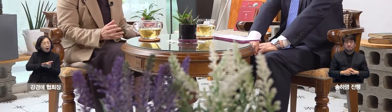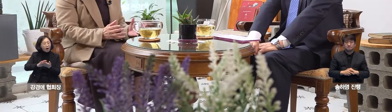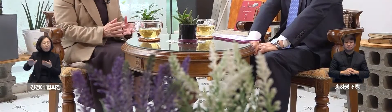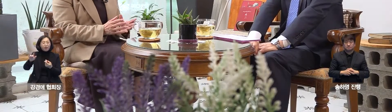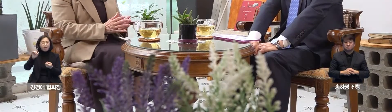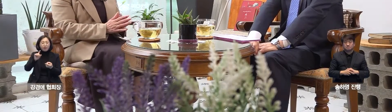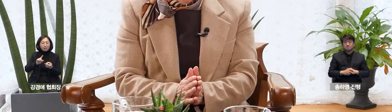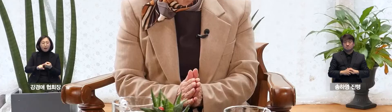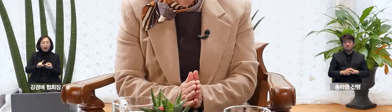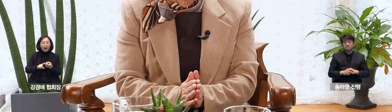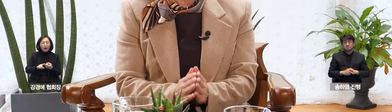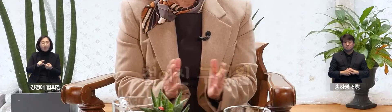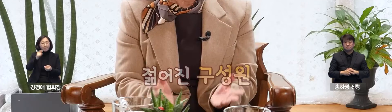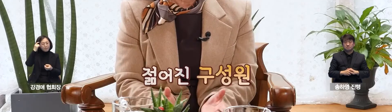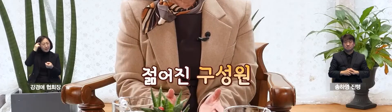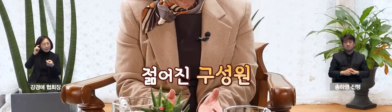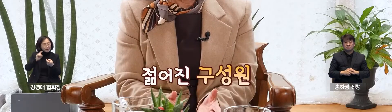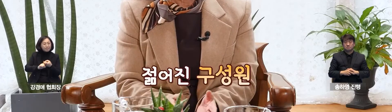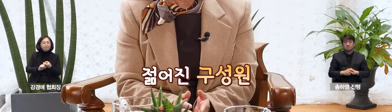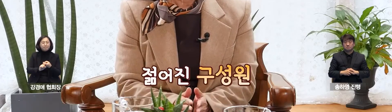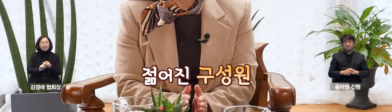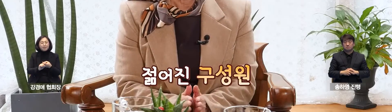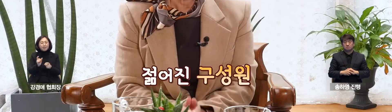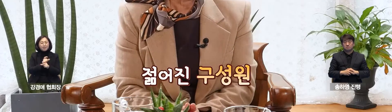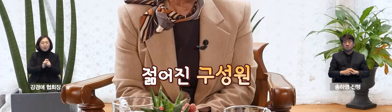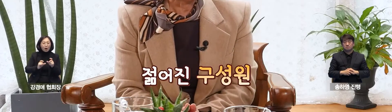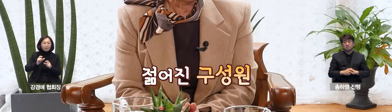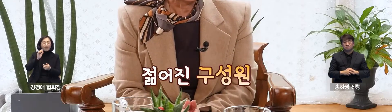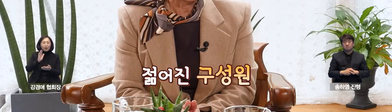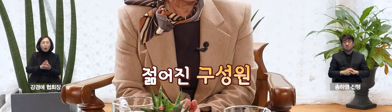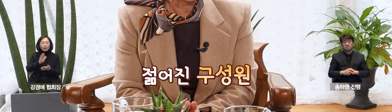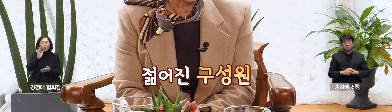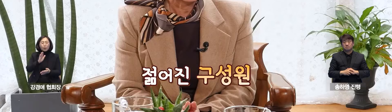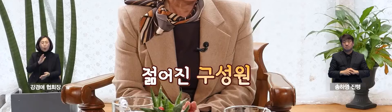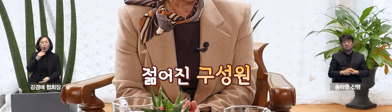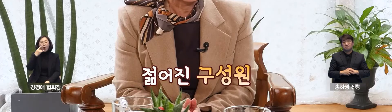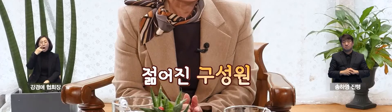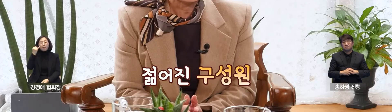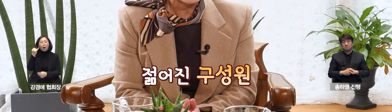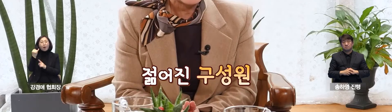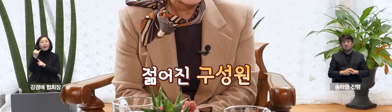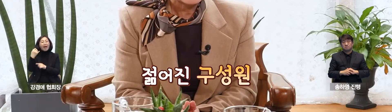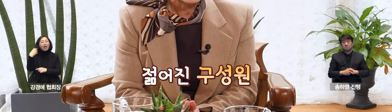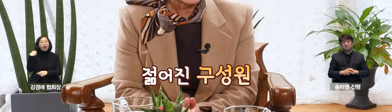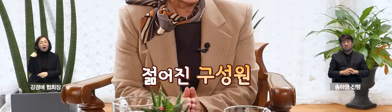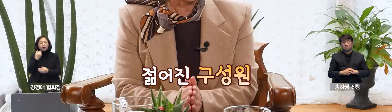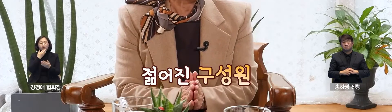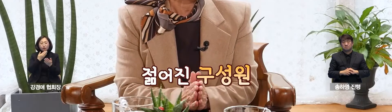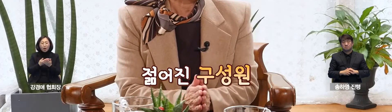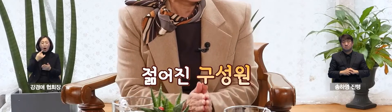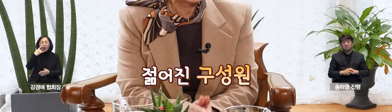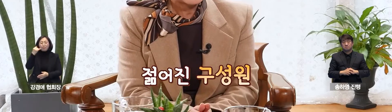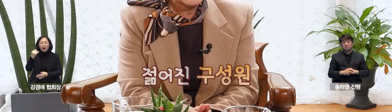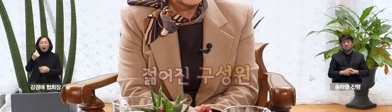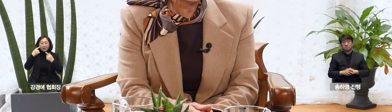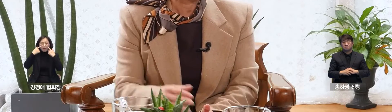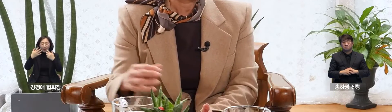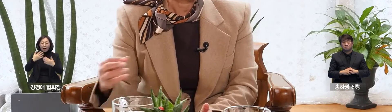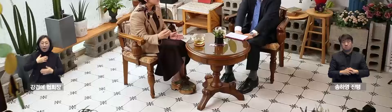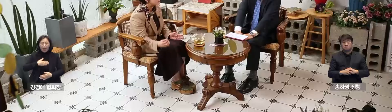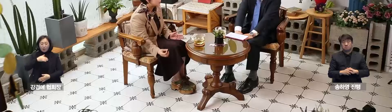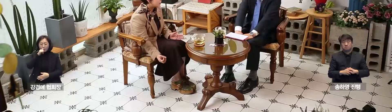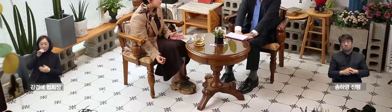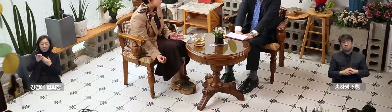통일에 대한 것도 굉장히 젊어졌고, 사실 어머니라는 역할이 굉장히 중요하거든요. 엄마가 정확하게 이걸 알고